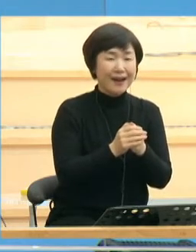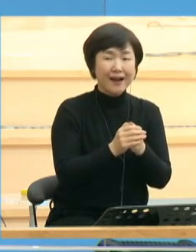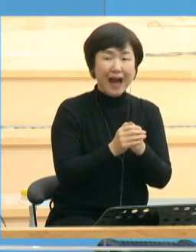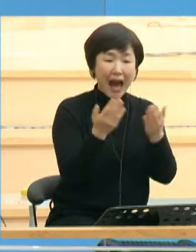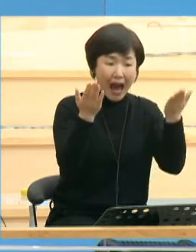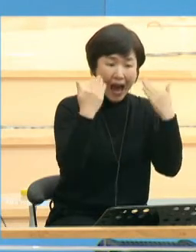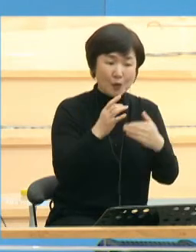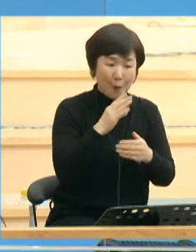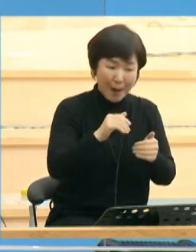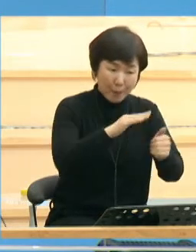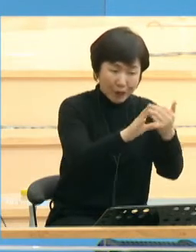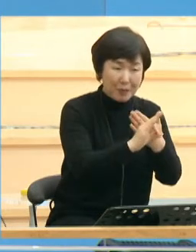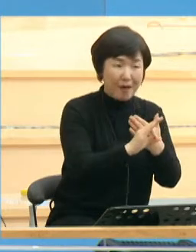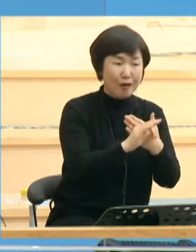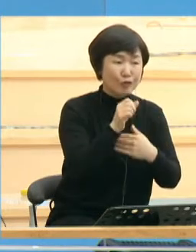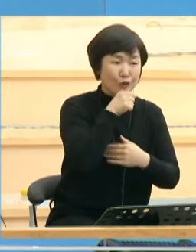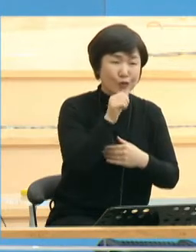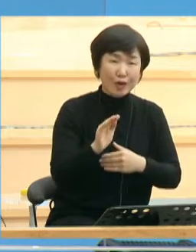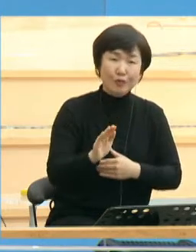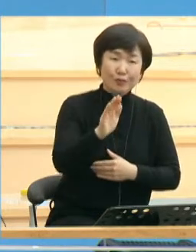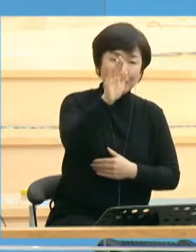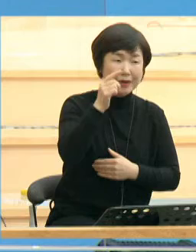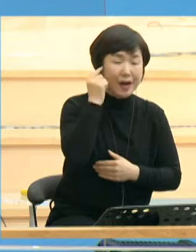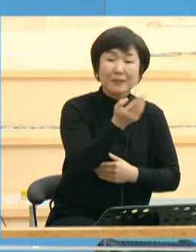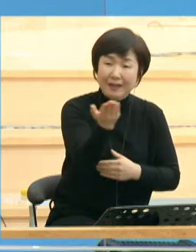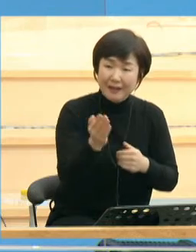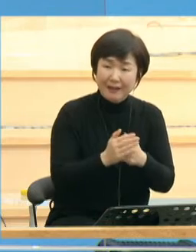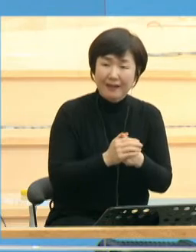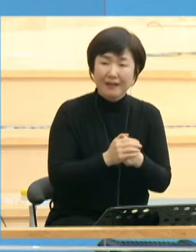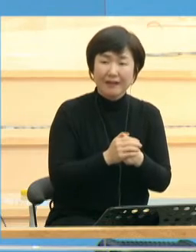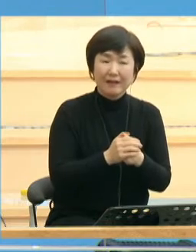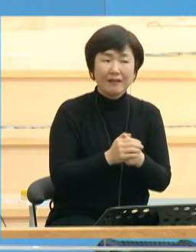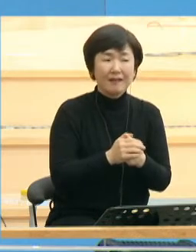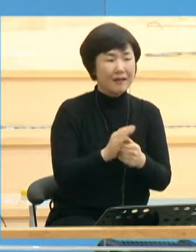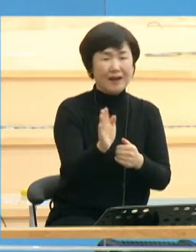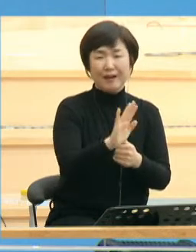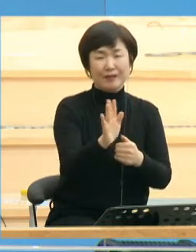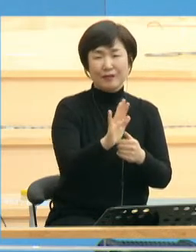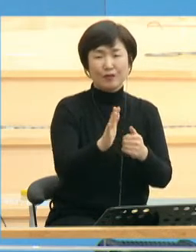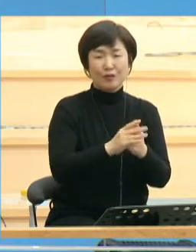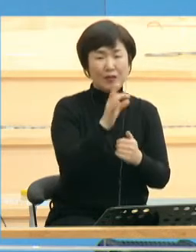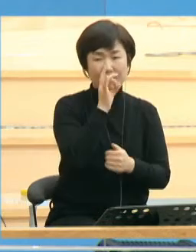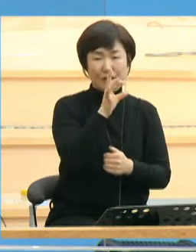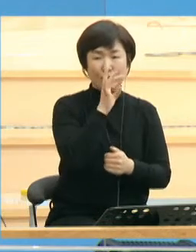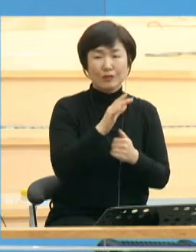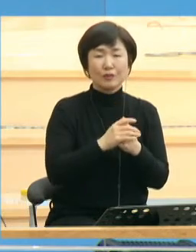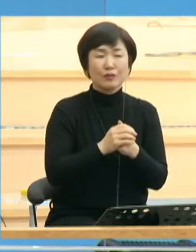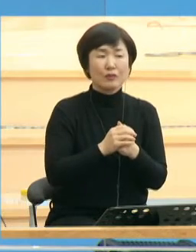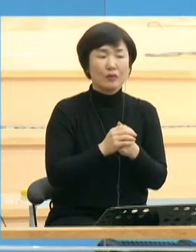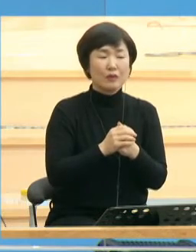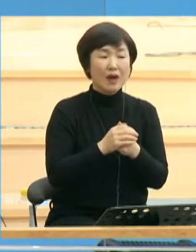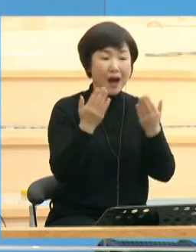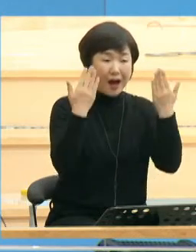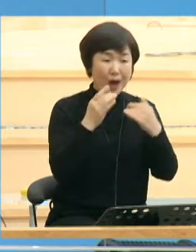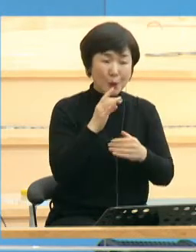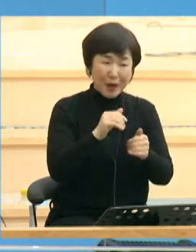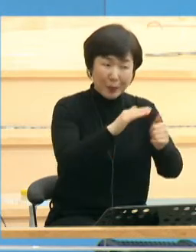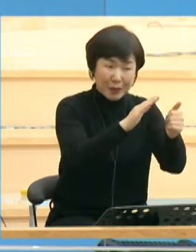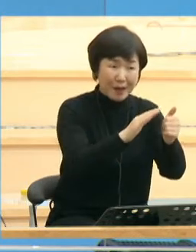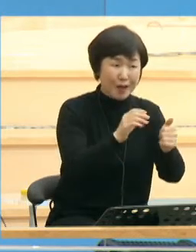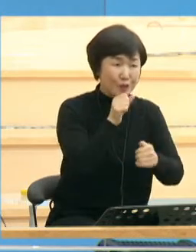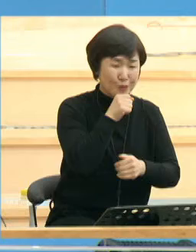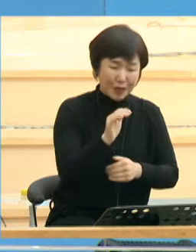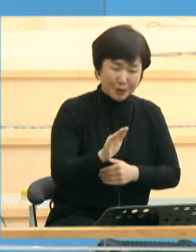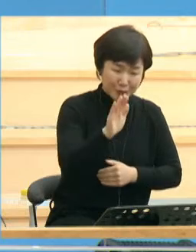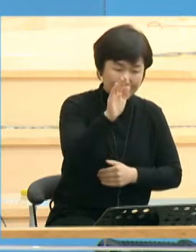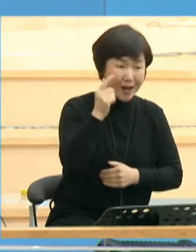넣어 주면 그걸 믿는 거 똑같은 거죠 근데 그게 안 된다는 걸 알죠 학교만 보낸다고 해서 그게 안 된다는